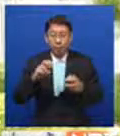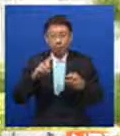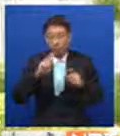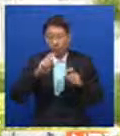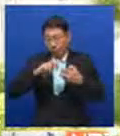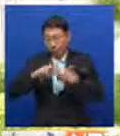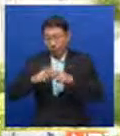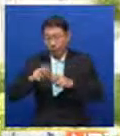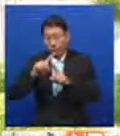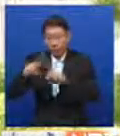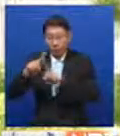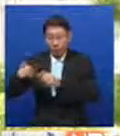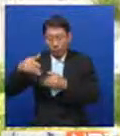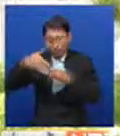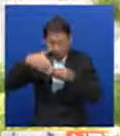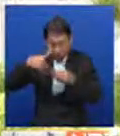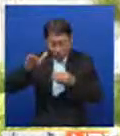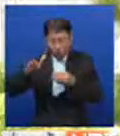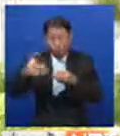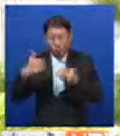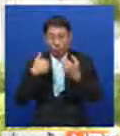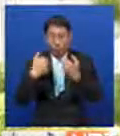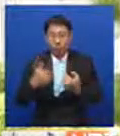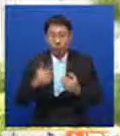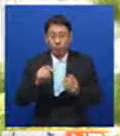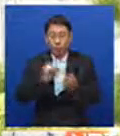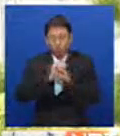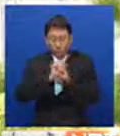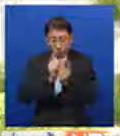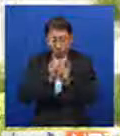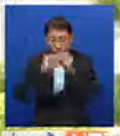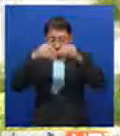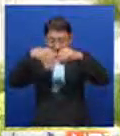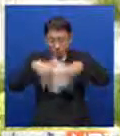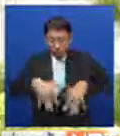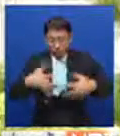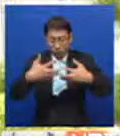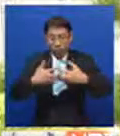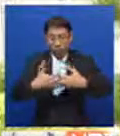ายด้านทั้งเศรษฐกิจภายนอกและไม่มีการปรับโครงสร้างด้านอุตสาหกรรมค่ะ